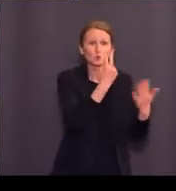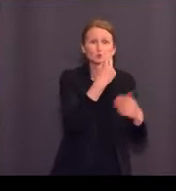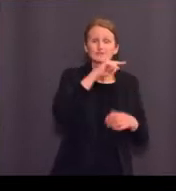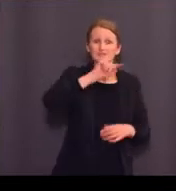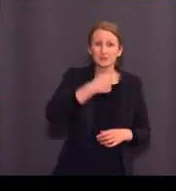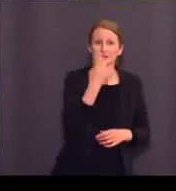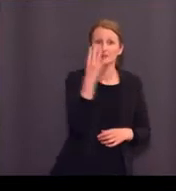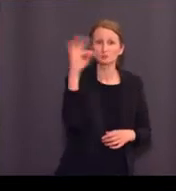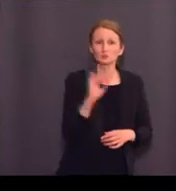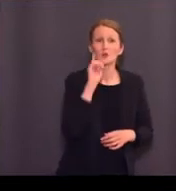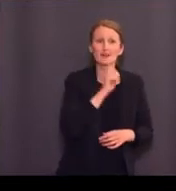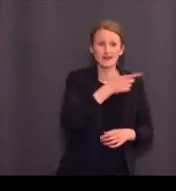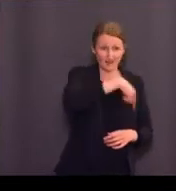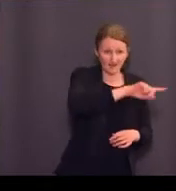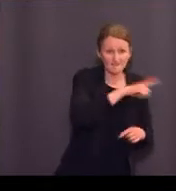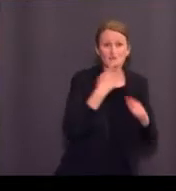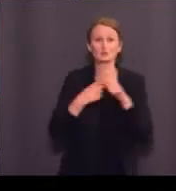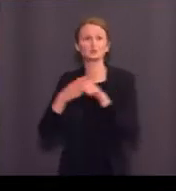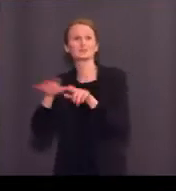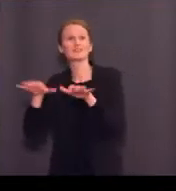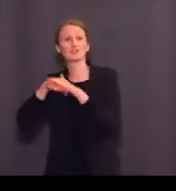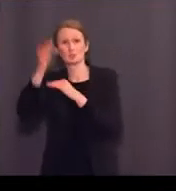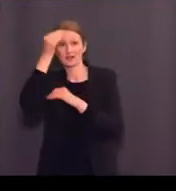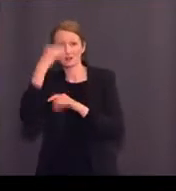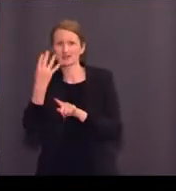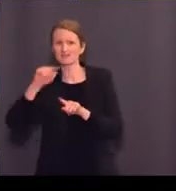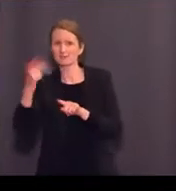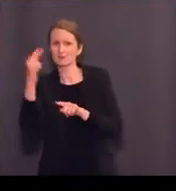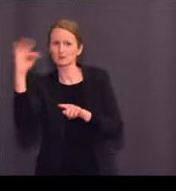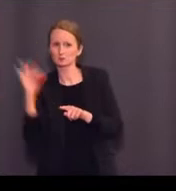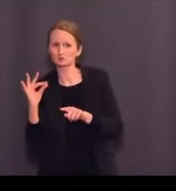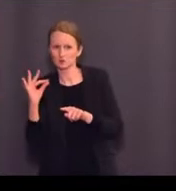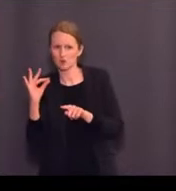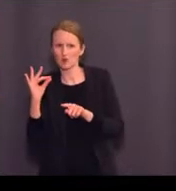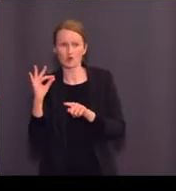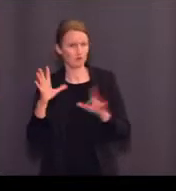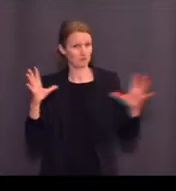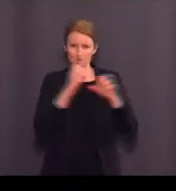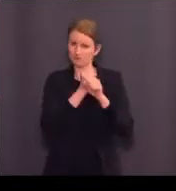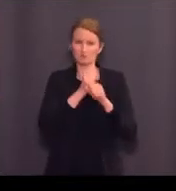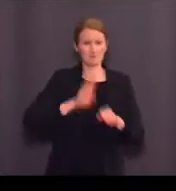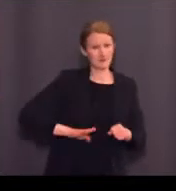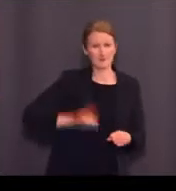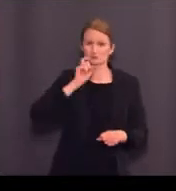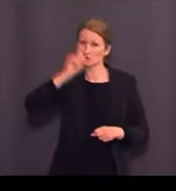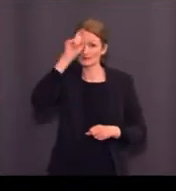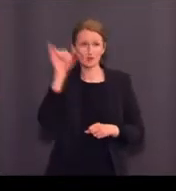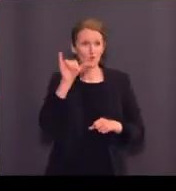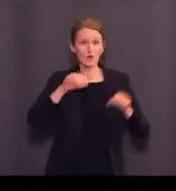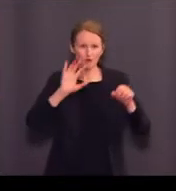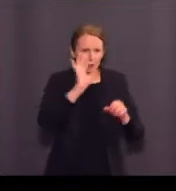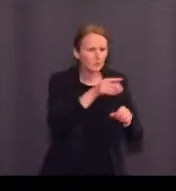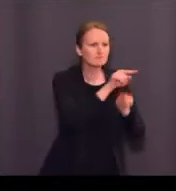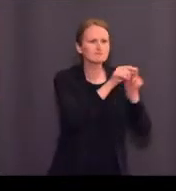des écoles primaires et du premier degré du secondaire ont des anticorps contre le coronavirus. On voit